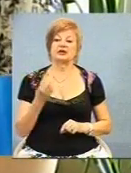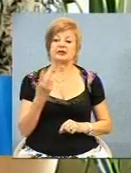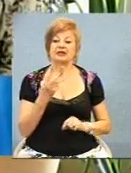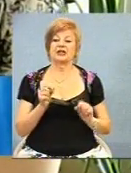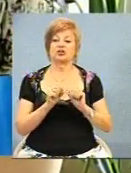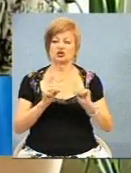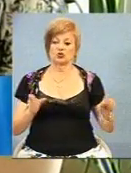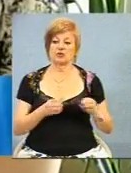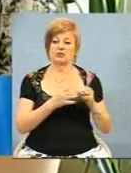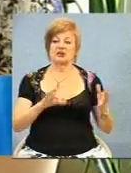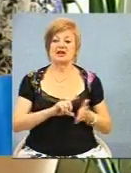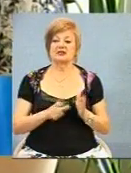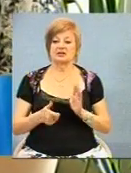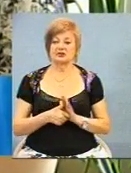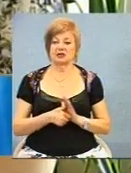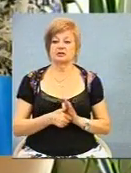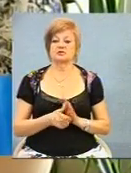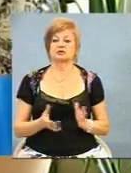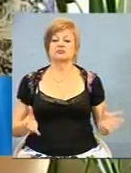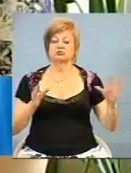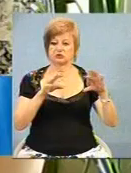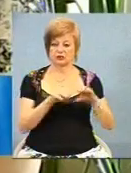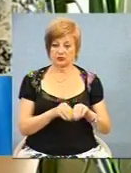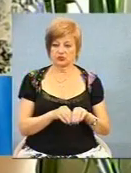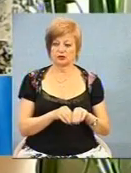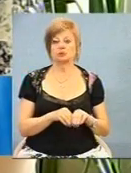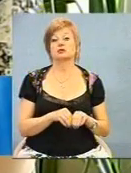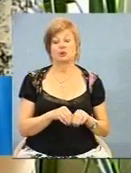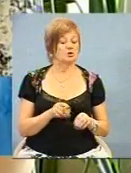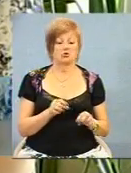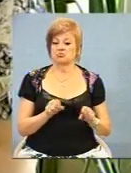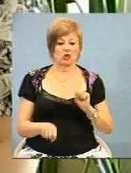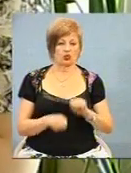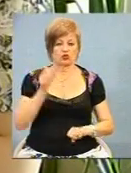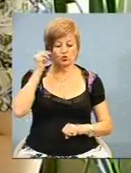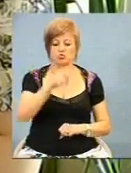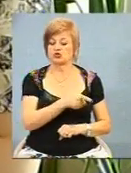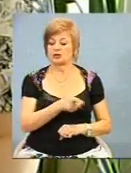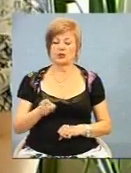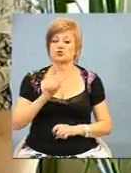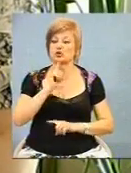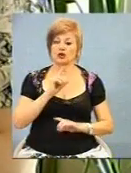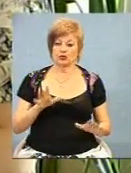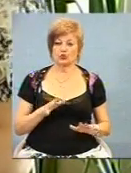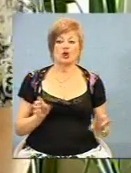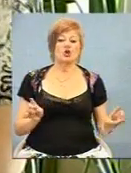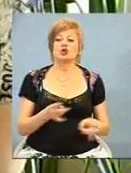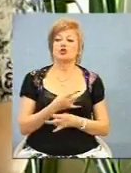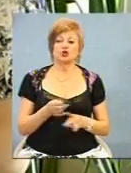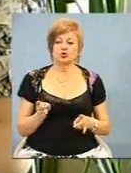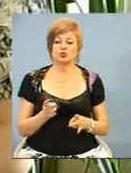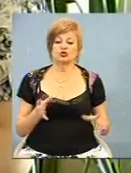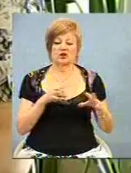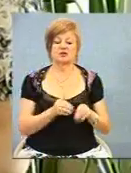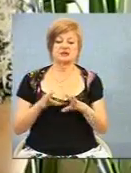школи спокійно сідають і навчальний процес не буде порушуватися. Для цього не потрібно буде